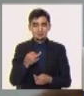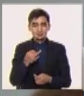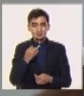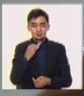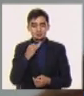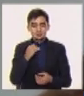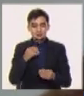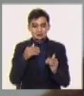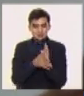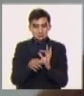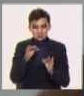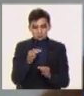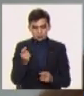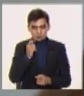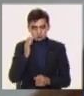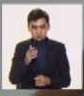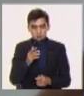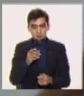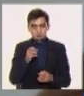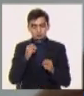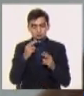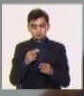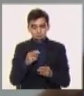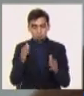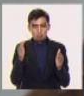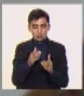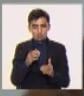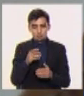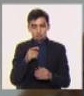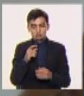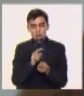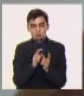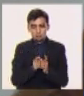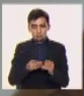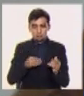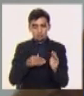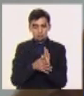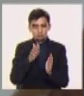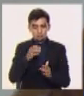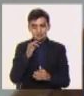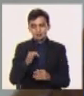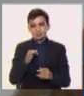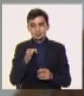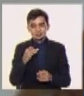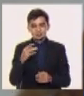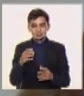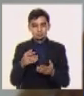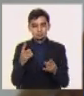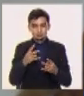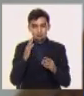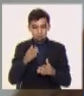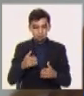что затраты не... Затраты у них меньше, а понижение нужно будет, скорее всего, собраться